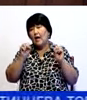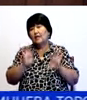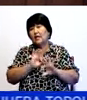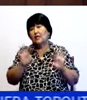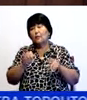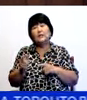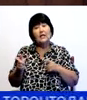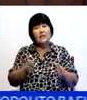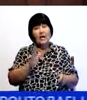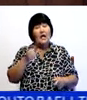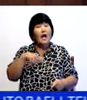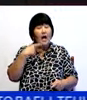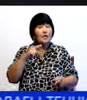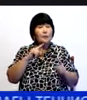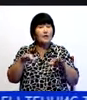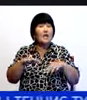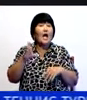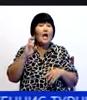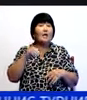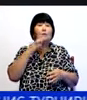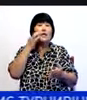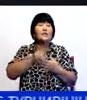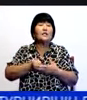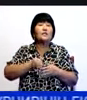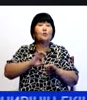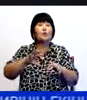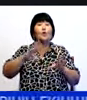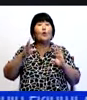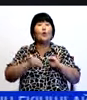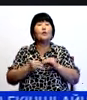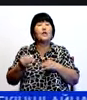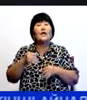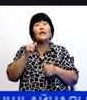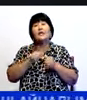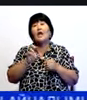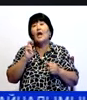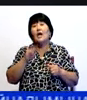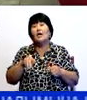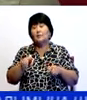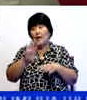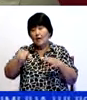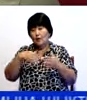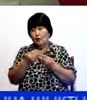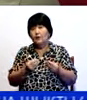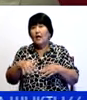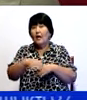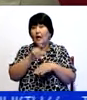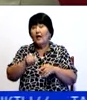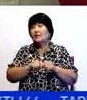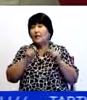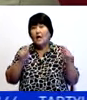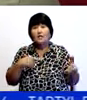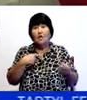репортаж әзірленбек. Айтпақшы, жиында әкімдердің есеп беру қорытындысы талданды. Кей әкім қаралар әлі күнге дейін халықпен